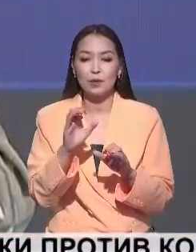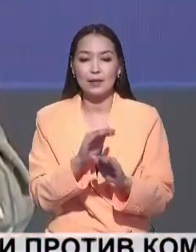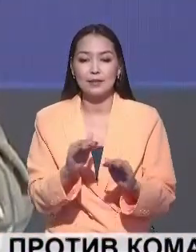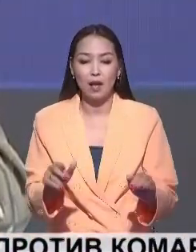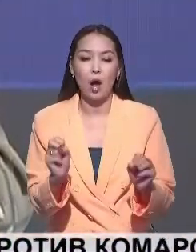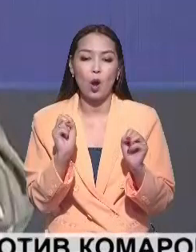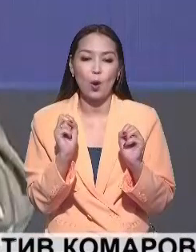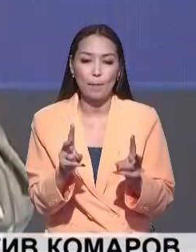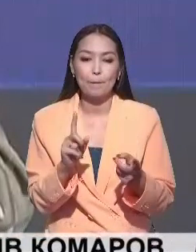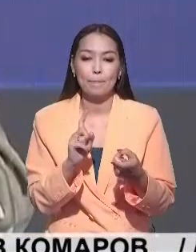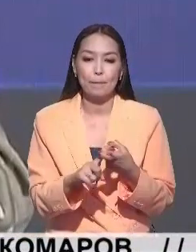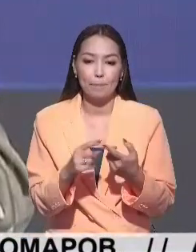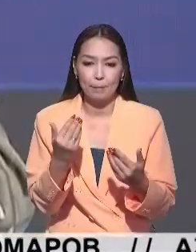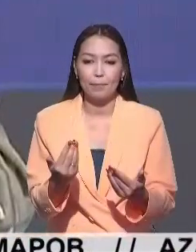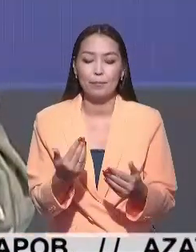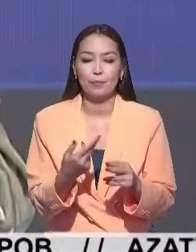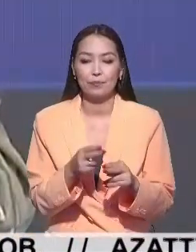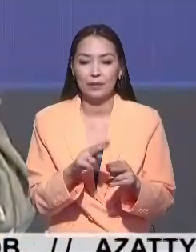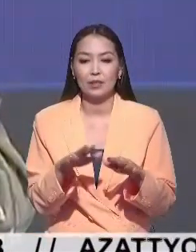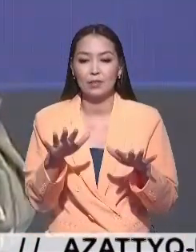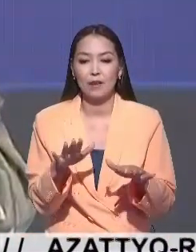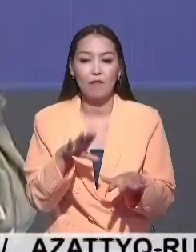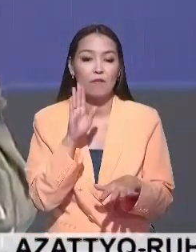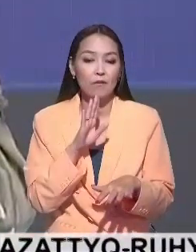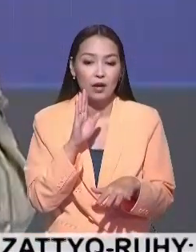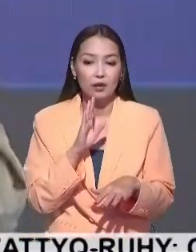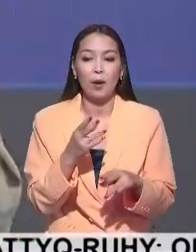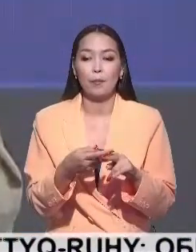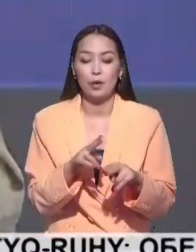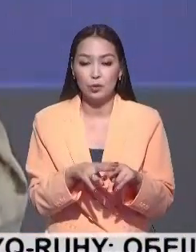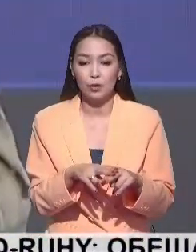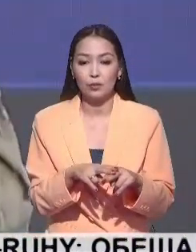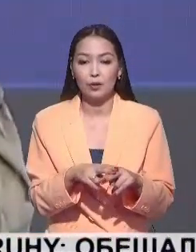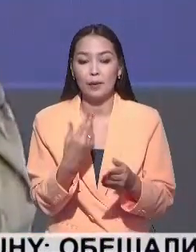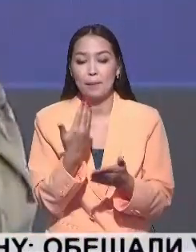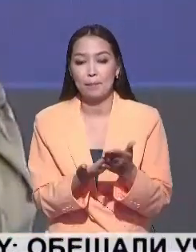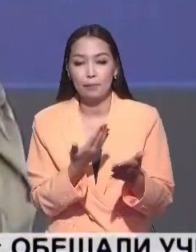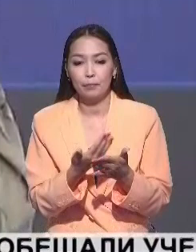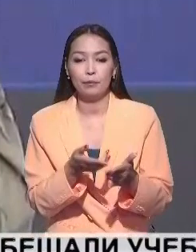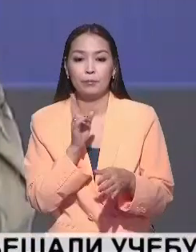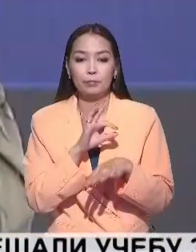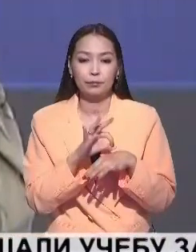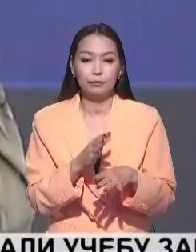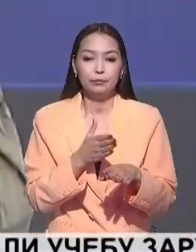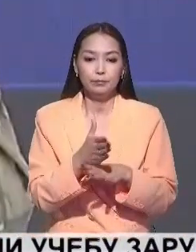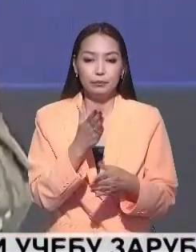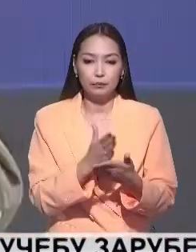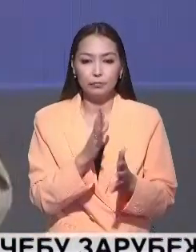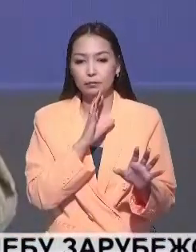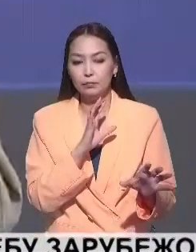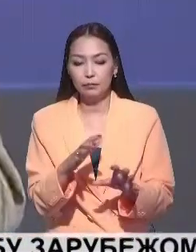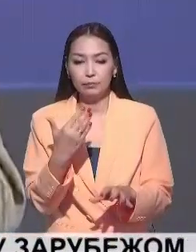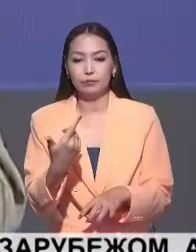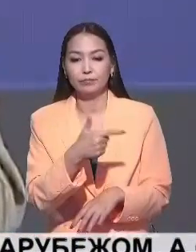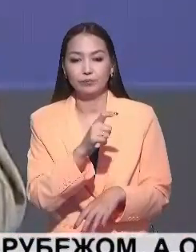опасности, связанные с нахождением в воде. Поэтому профилактическая работа, направленная на обеспечение безопасности